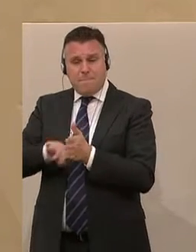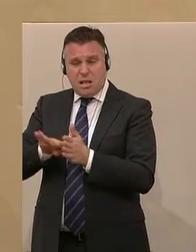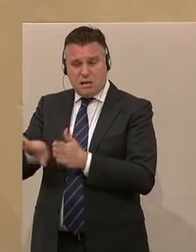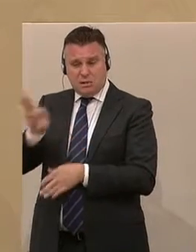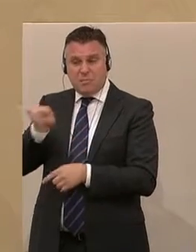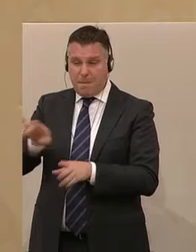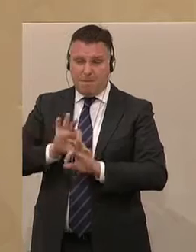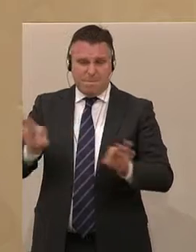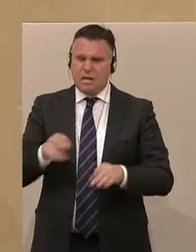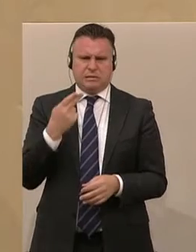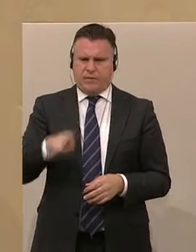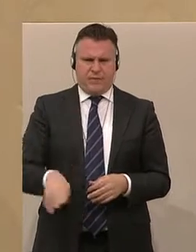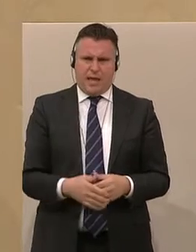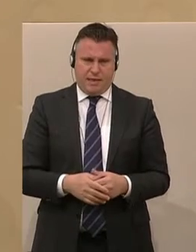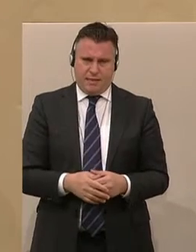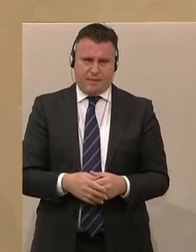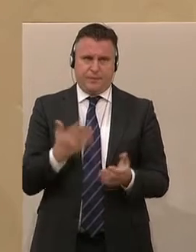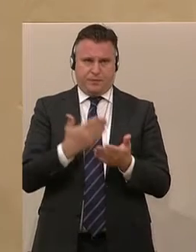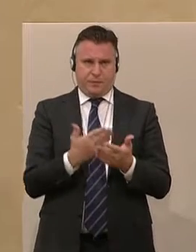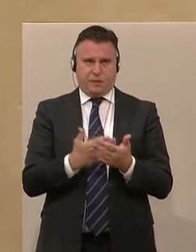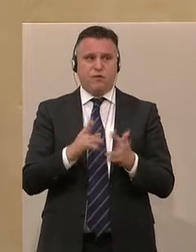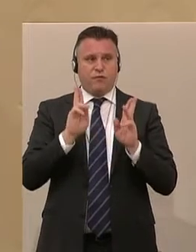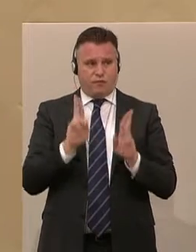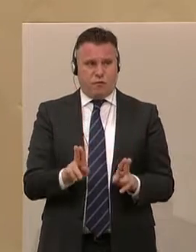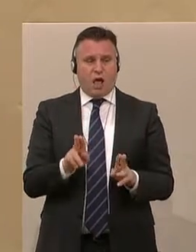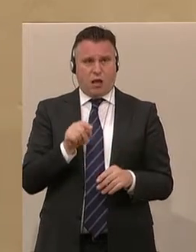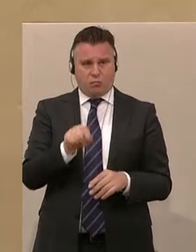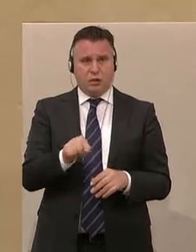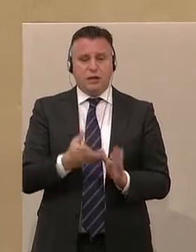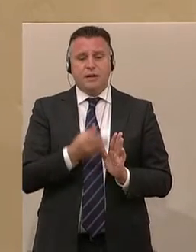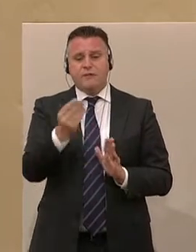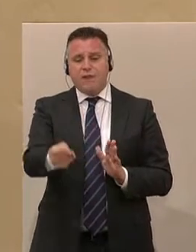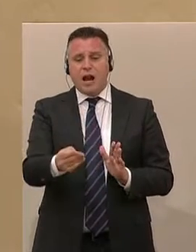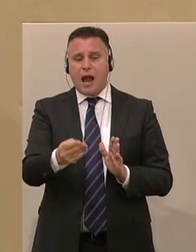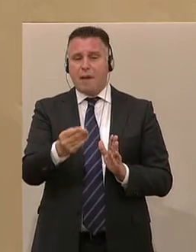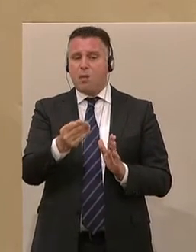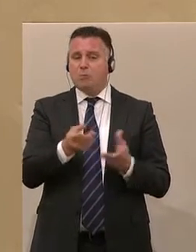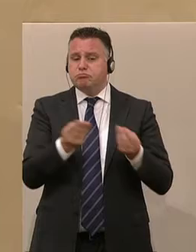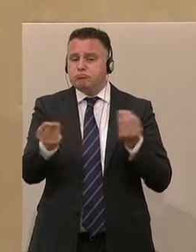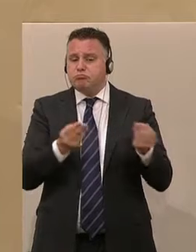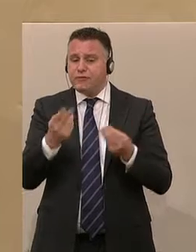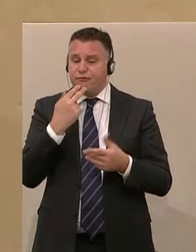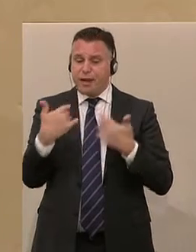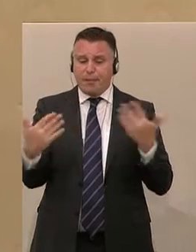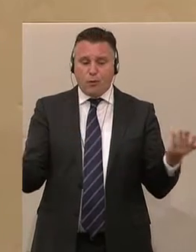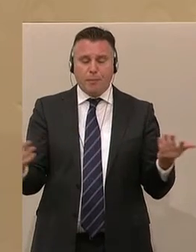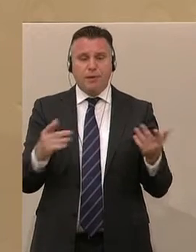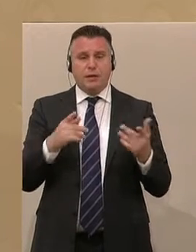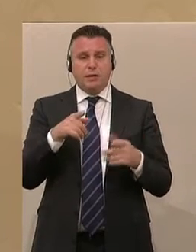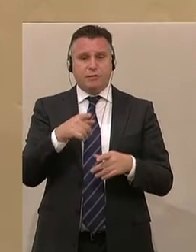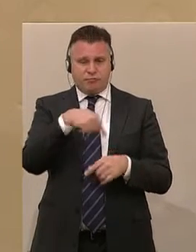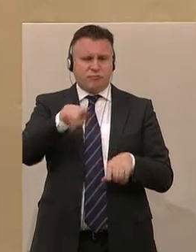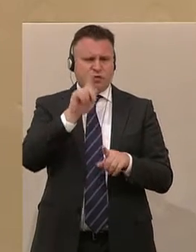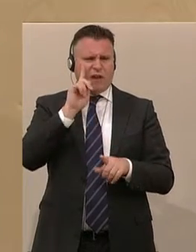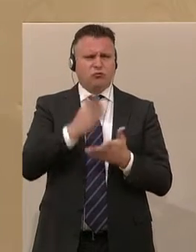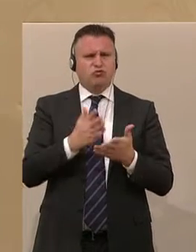der Bestbieter und gerade bei der Gewichtung von Vergabekriterien und die in der Praxis damit zu tun